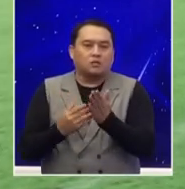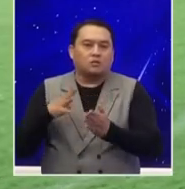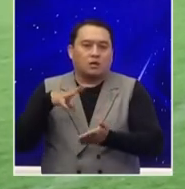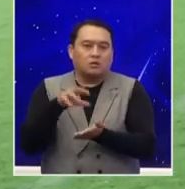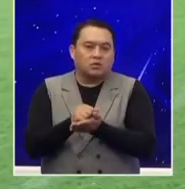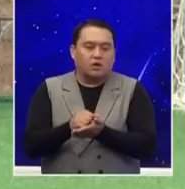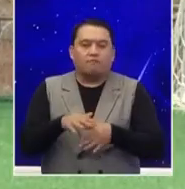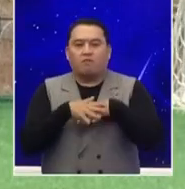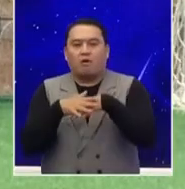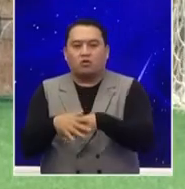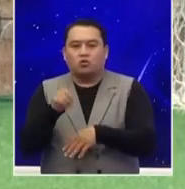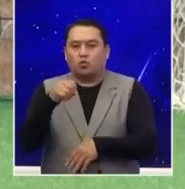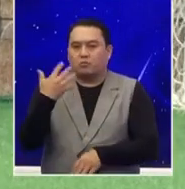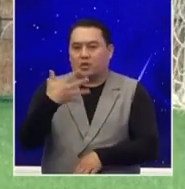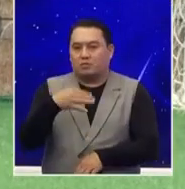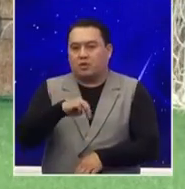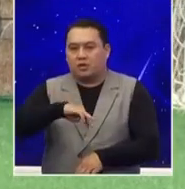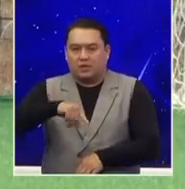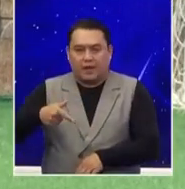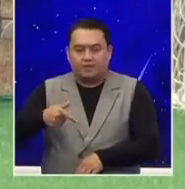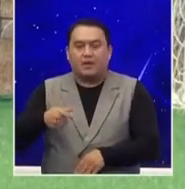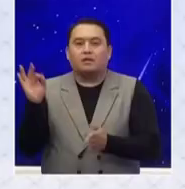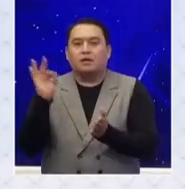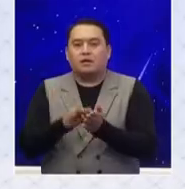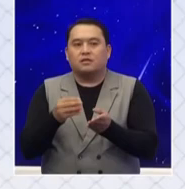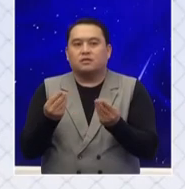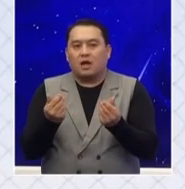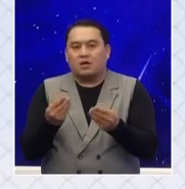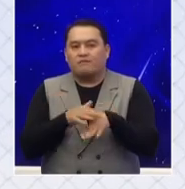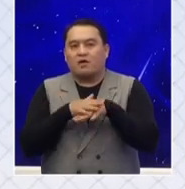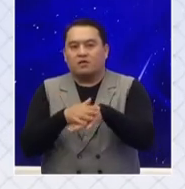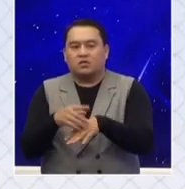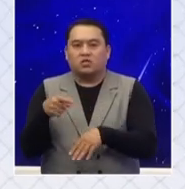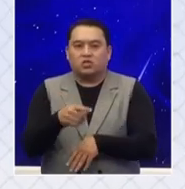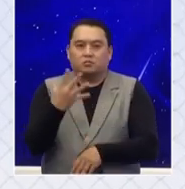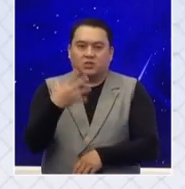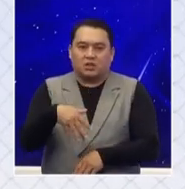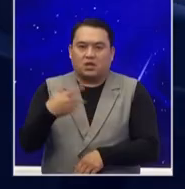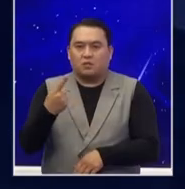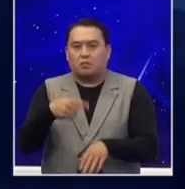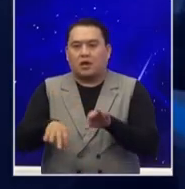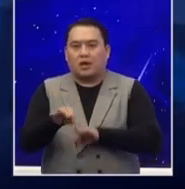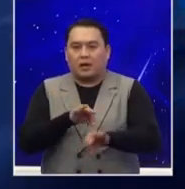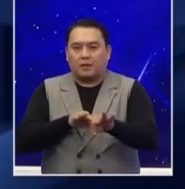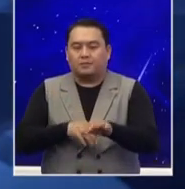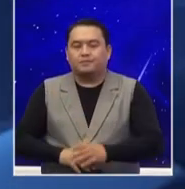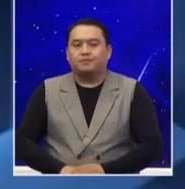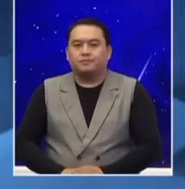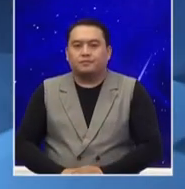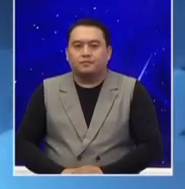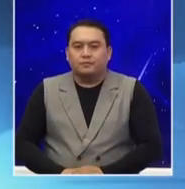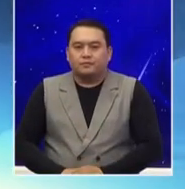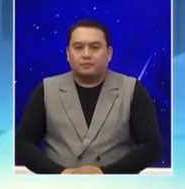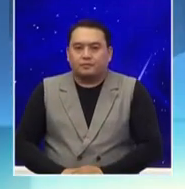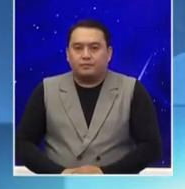занятости выделено более ста пяти миллиардов тенге эти средства в регионе реализуется 1051 проект алексей цоя black утопает